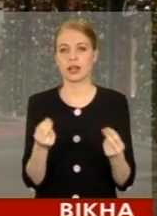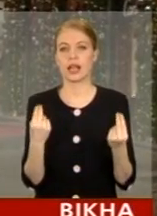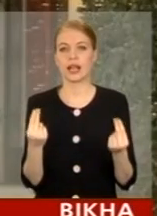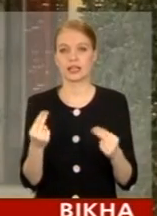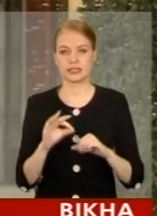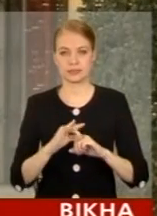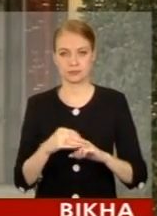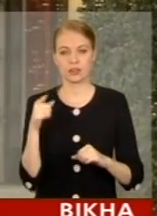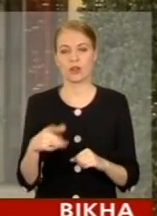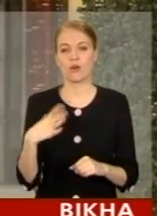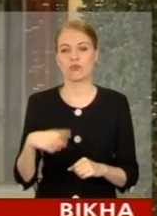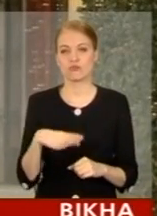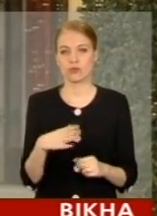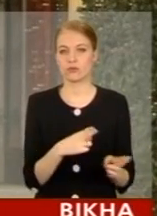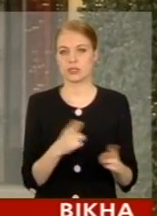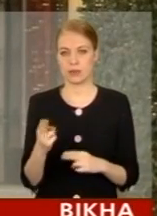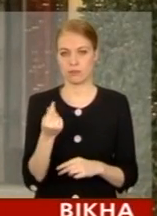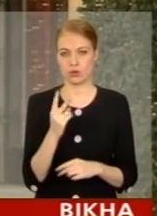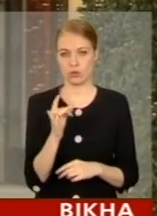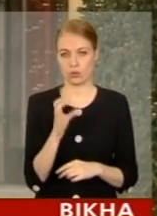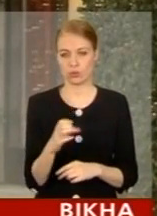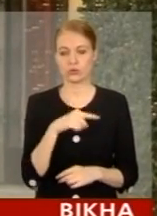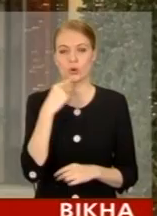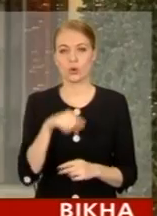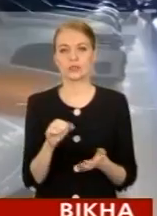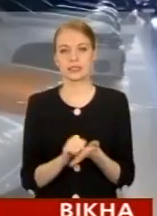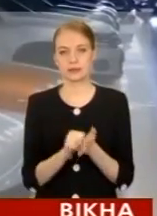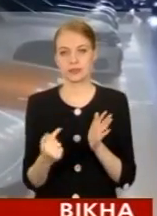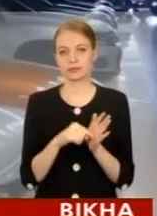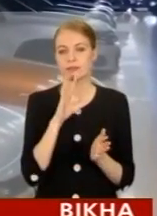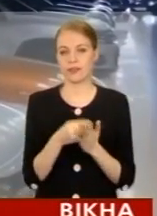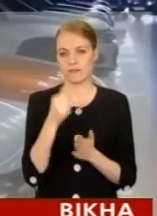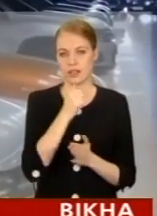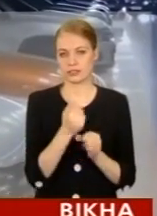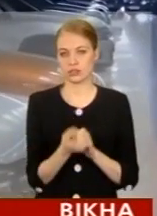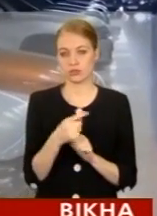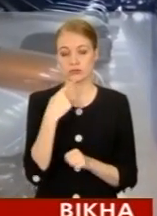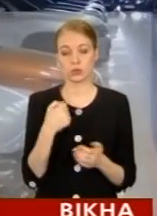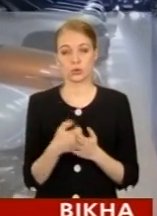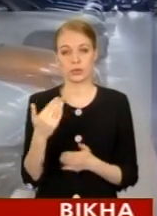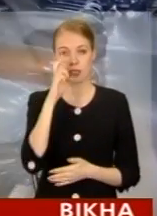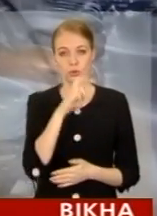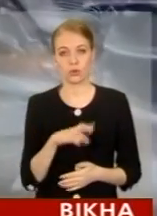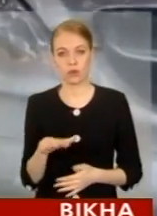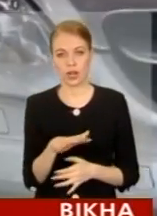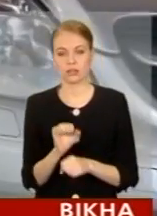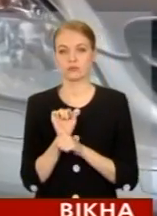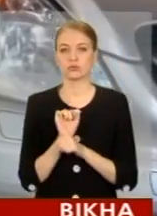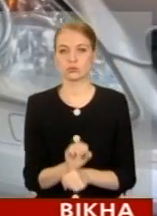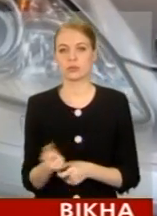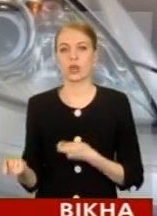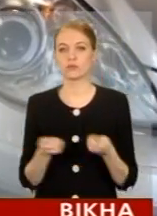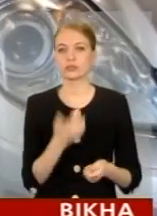елітних прикрас. Вони очікують стабільного курсу. Російські ЗМІ, посилаючись на власні джерела, констатують, до їхньої країни зупиняють